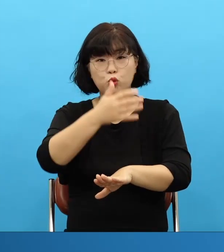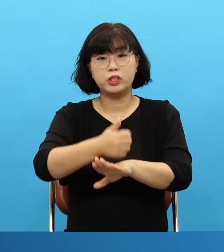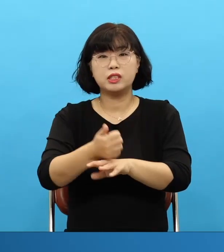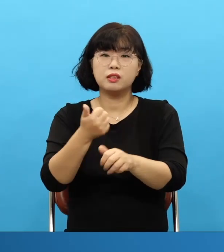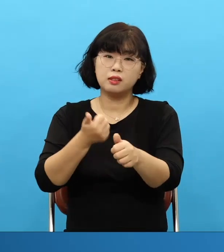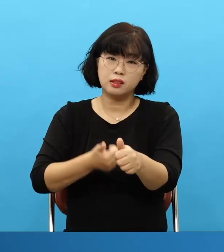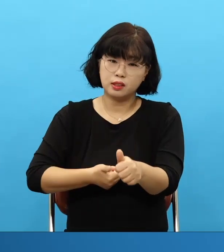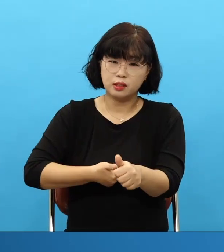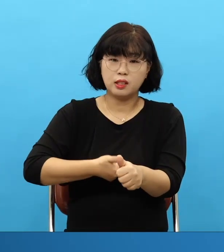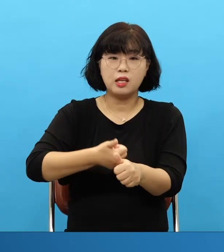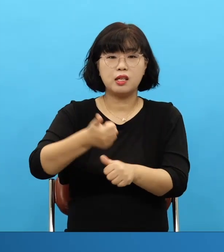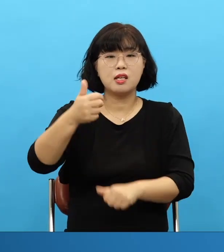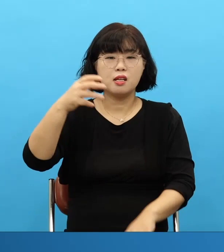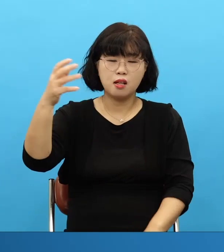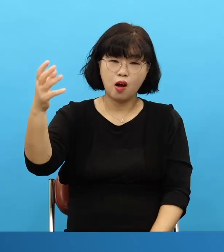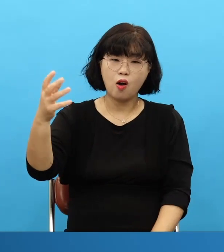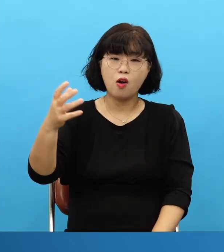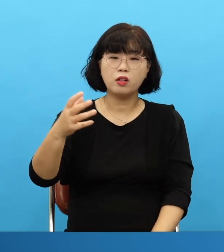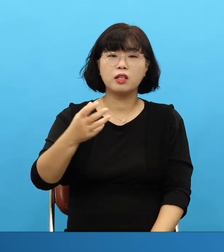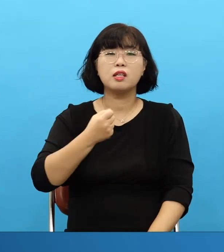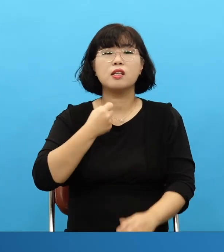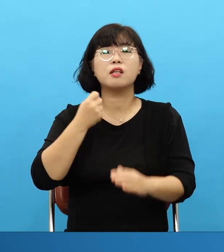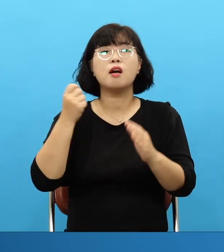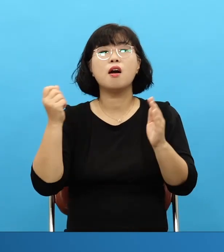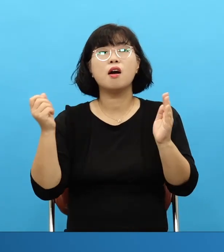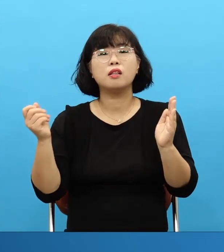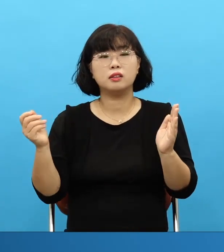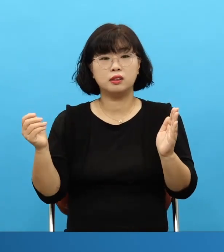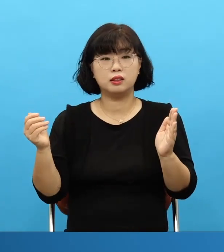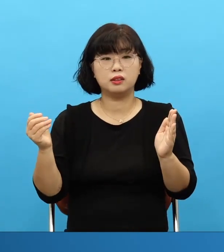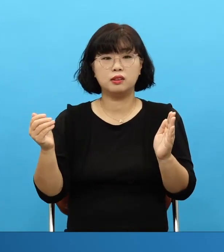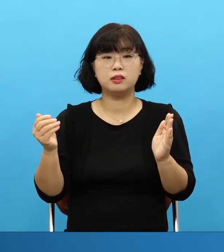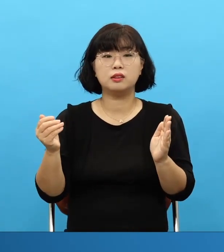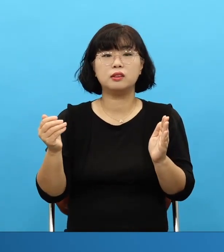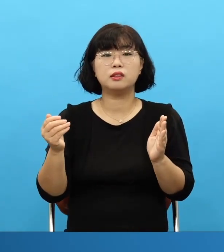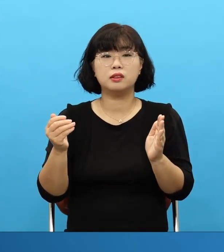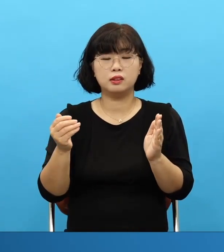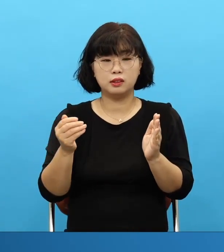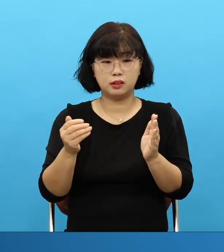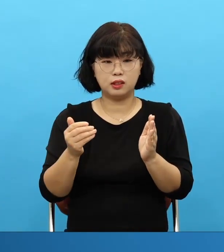최고 승리를 얻기까지